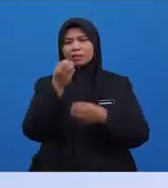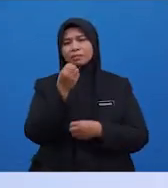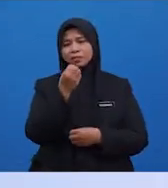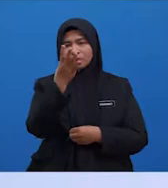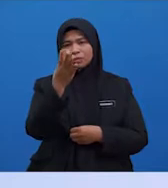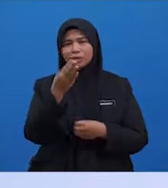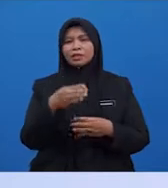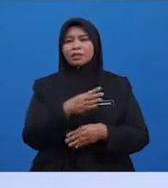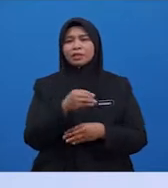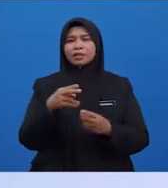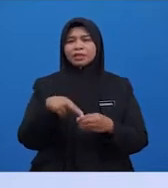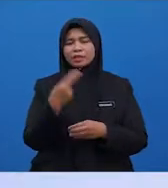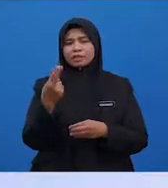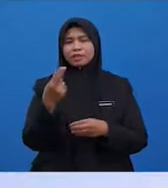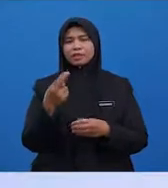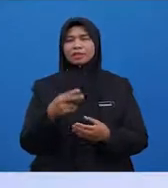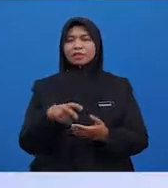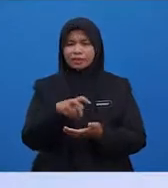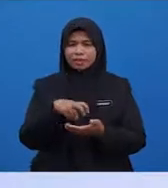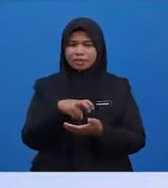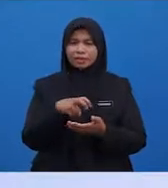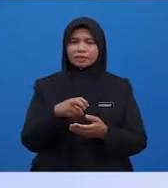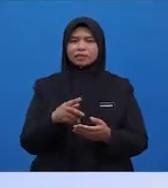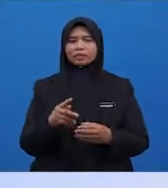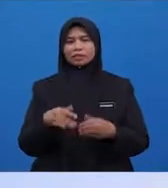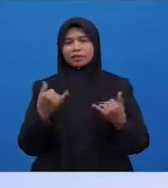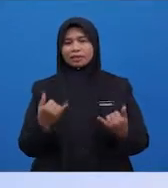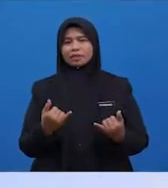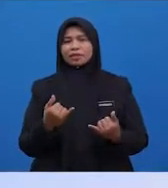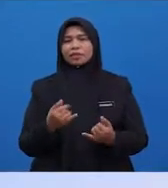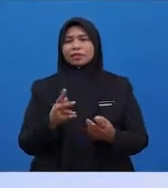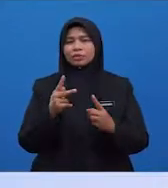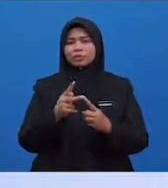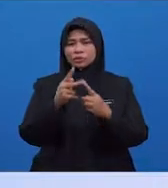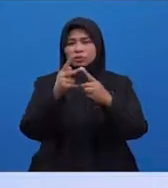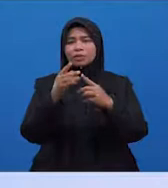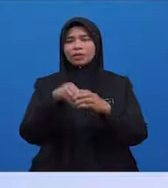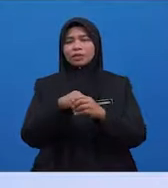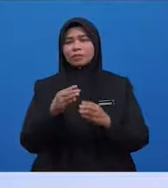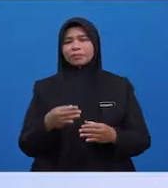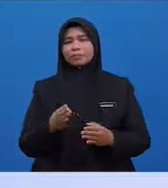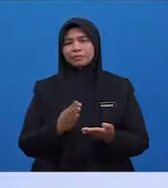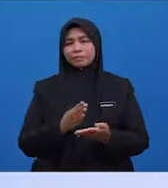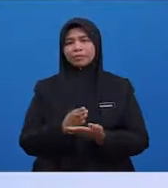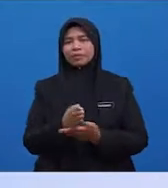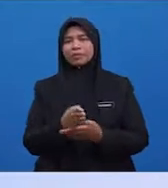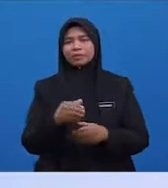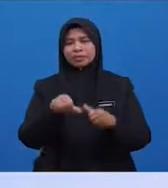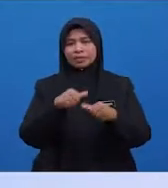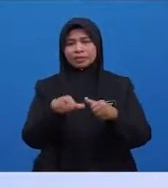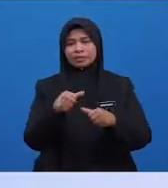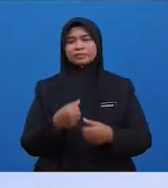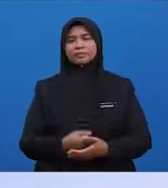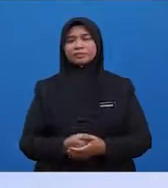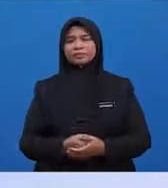terkini, khususnya dalam bidang sains, perubatan dan teknologi sukan. Kita mulakan